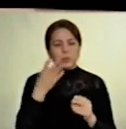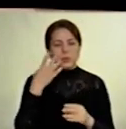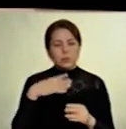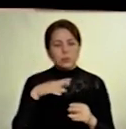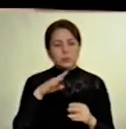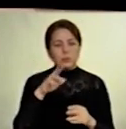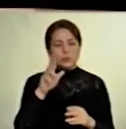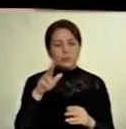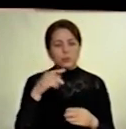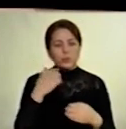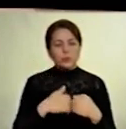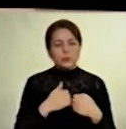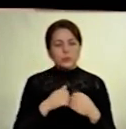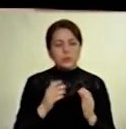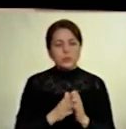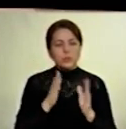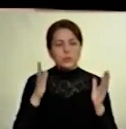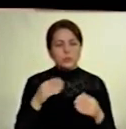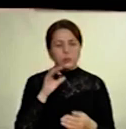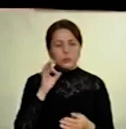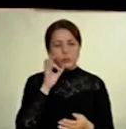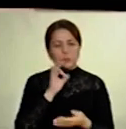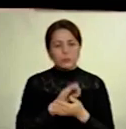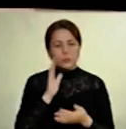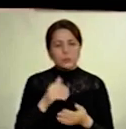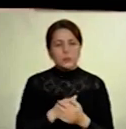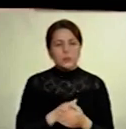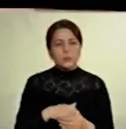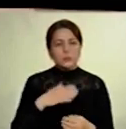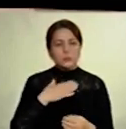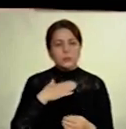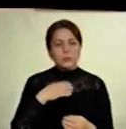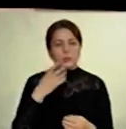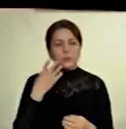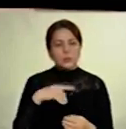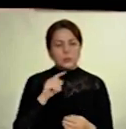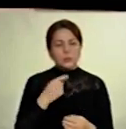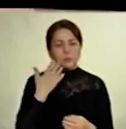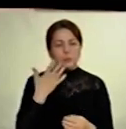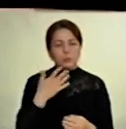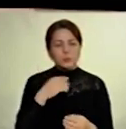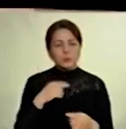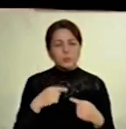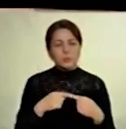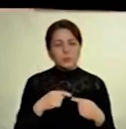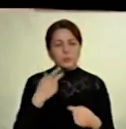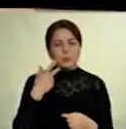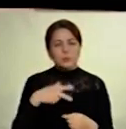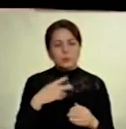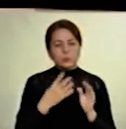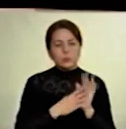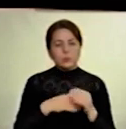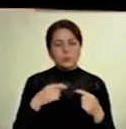kattaliklar to'g'ri javob bo'ladi. Demak, bizda 40,5 to'g'ri keladi, 39